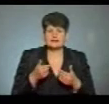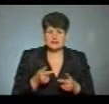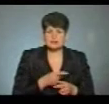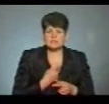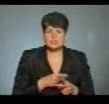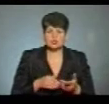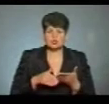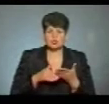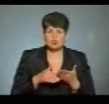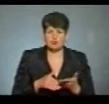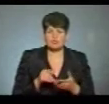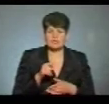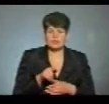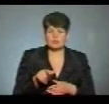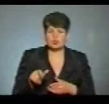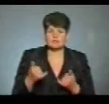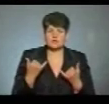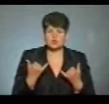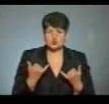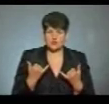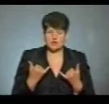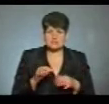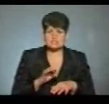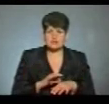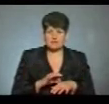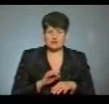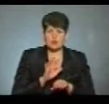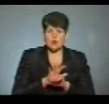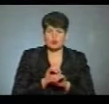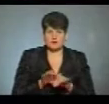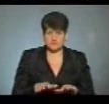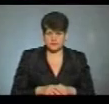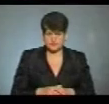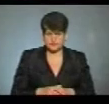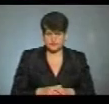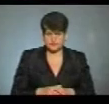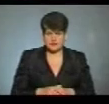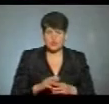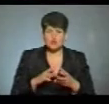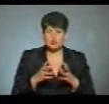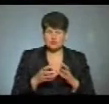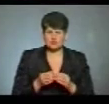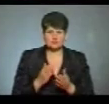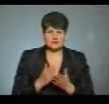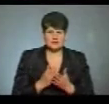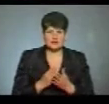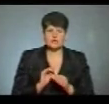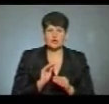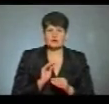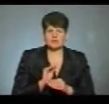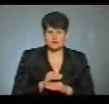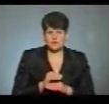медичної допомоги тим людям, які сьогодні захворіли на COVID-19. Суми йдуть, це в